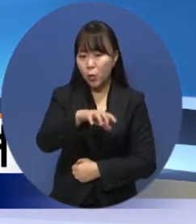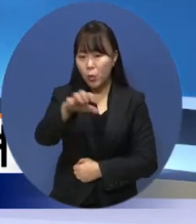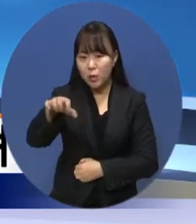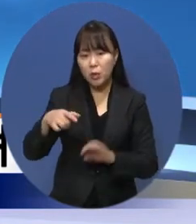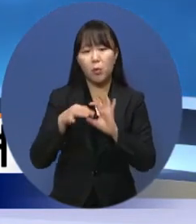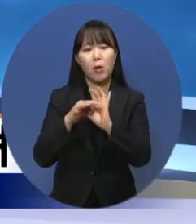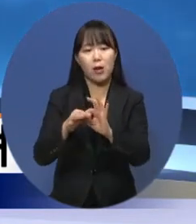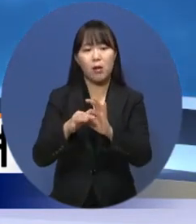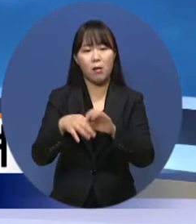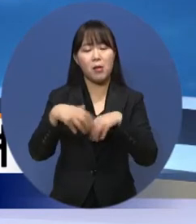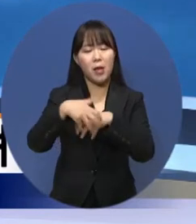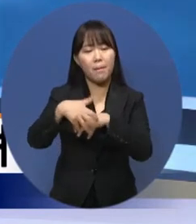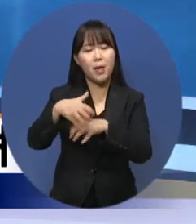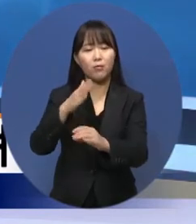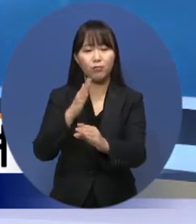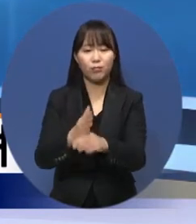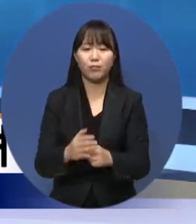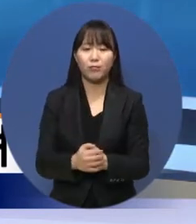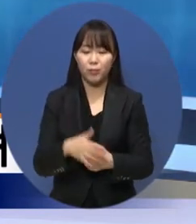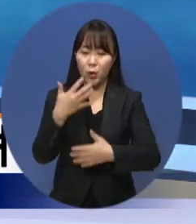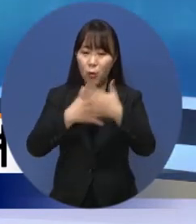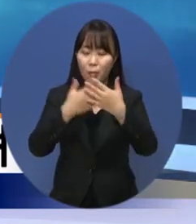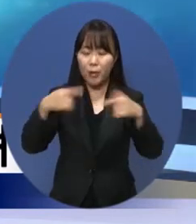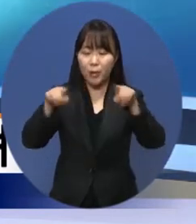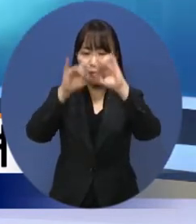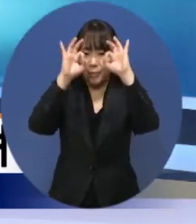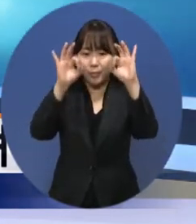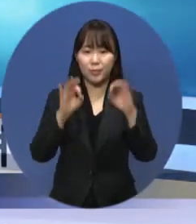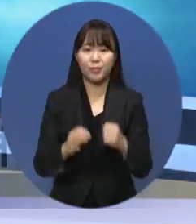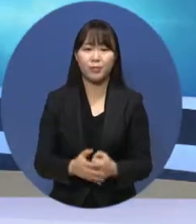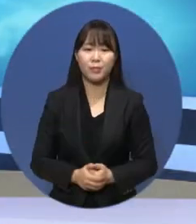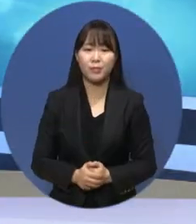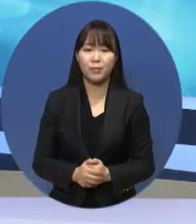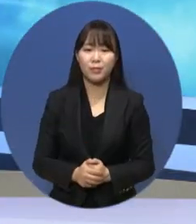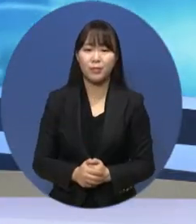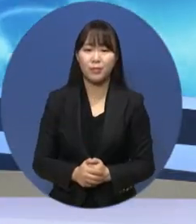이에 대한 캠페인이 이어졌는데요 화면으로 만나보겠습니다